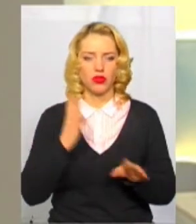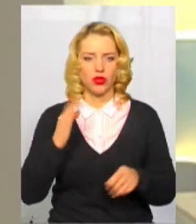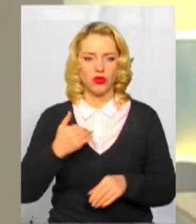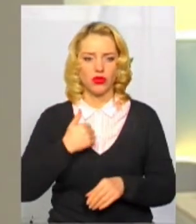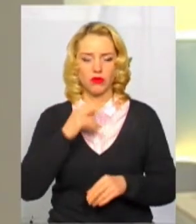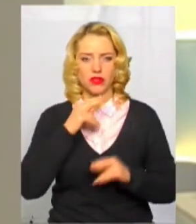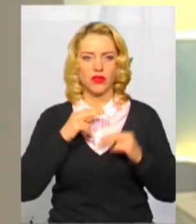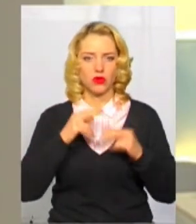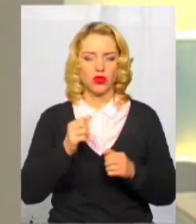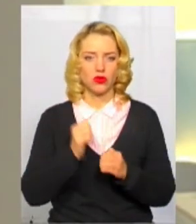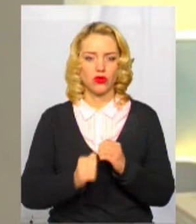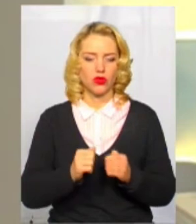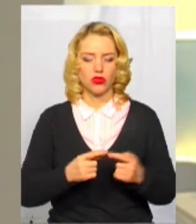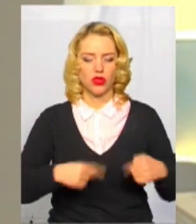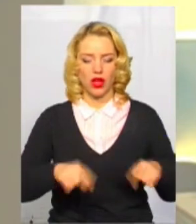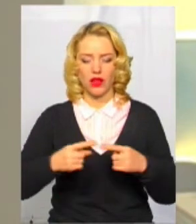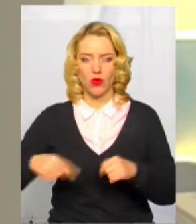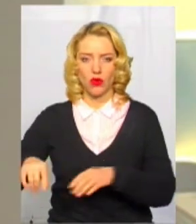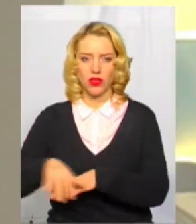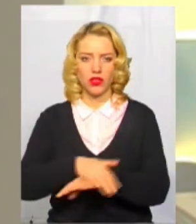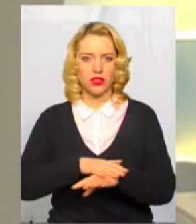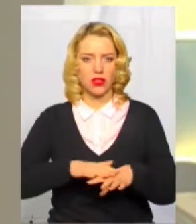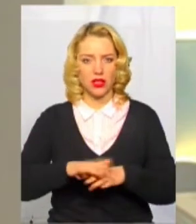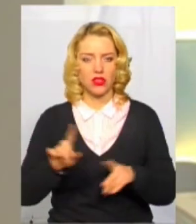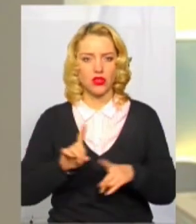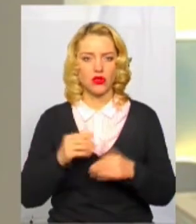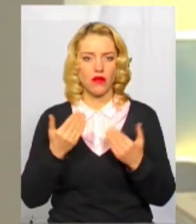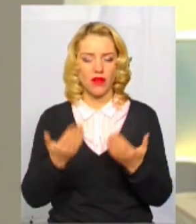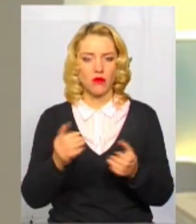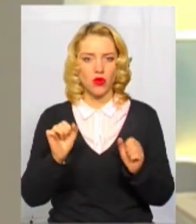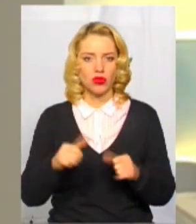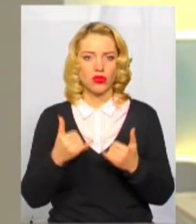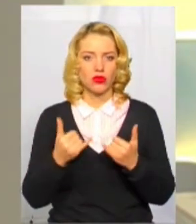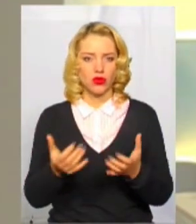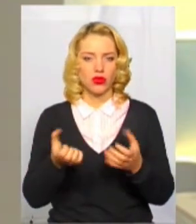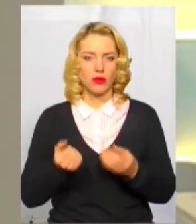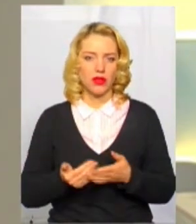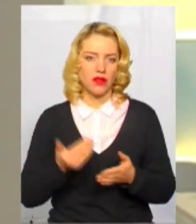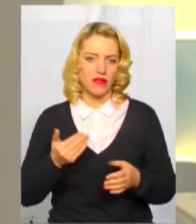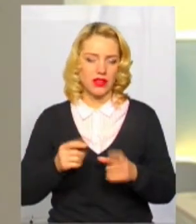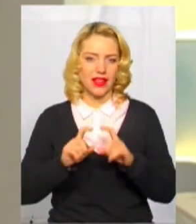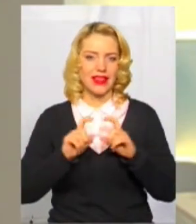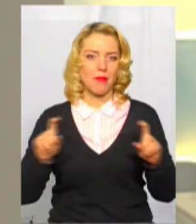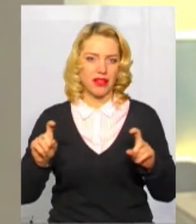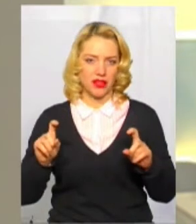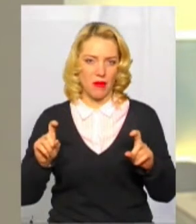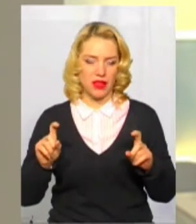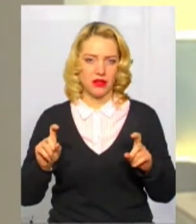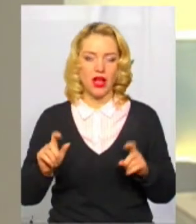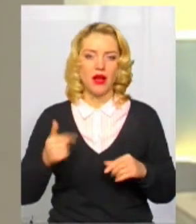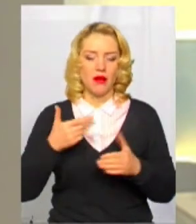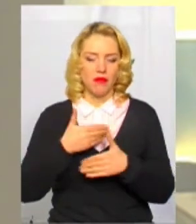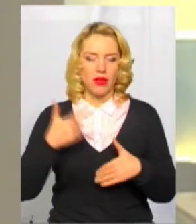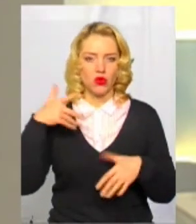знову звернутися до кожної категорії населення в тому, що ви можете сьогодні отримати від департаменту. Адже ми